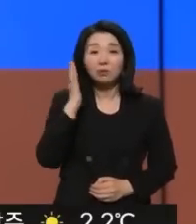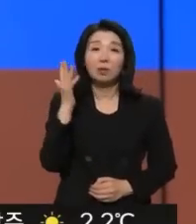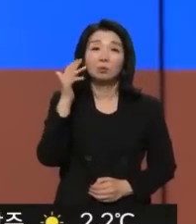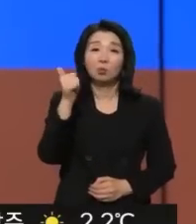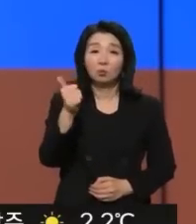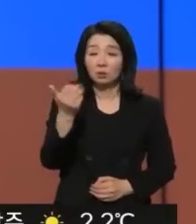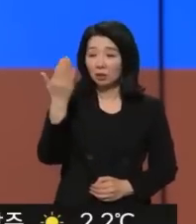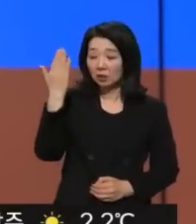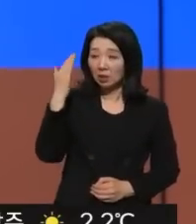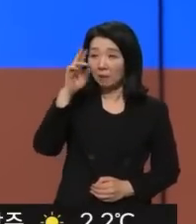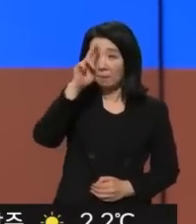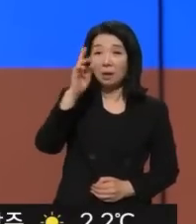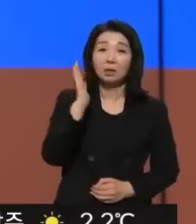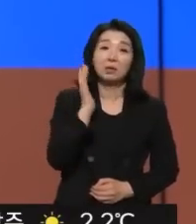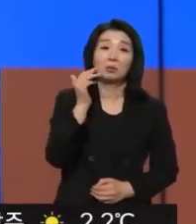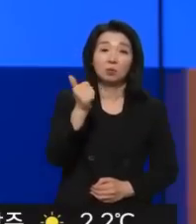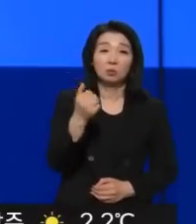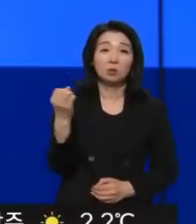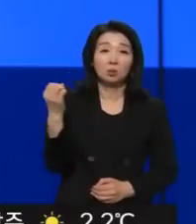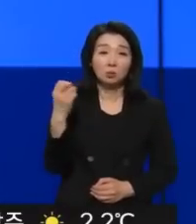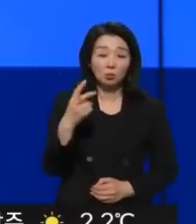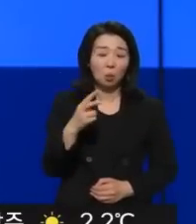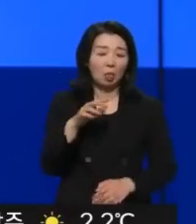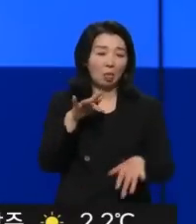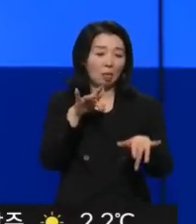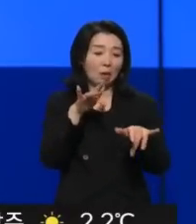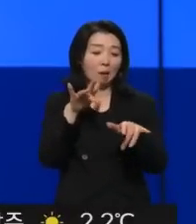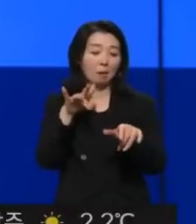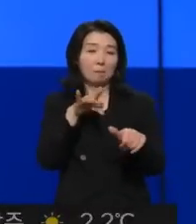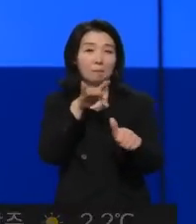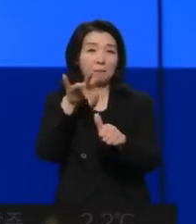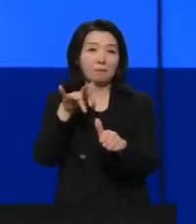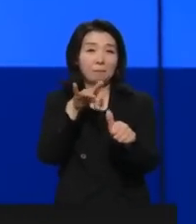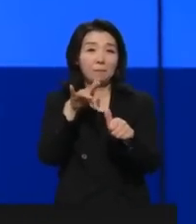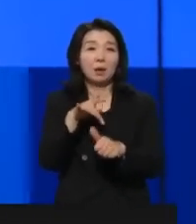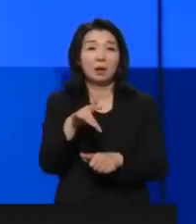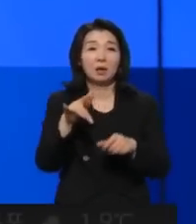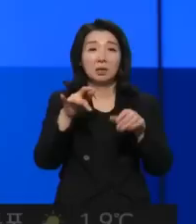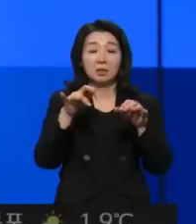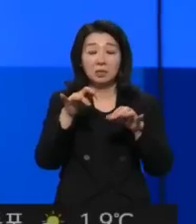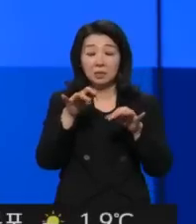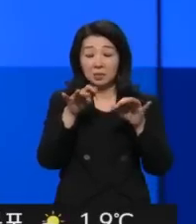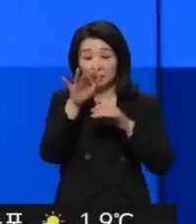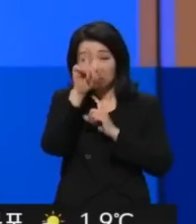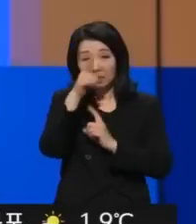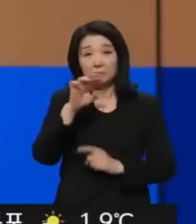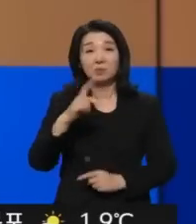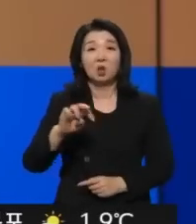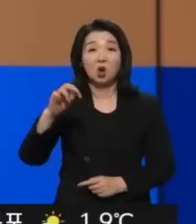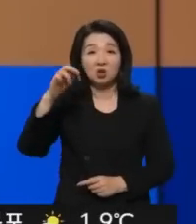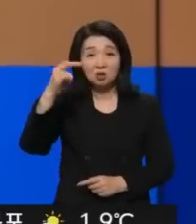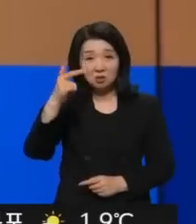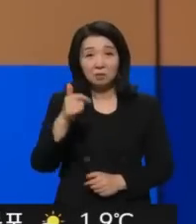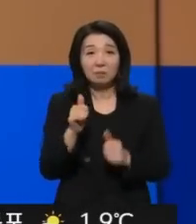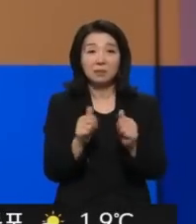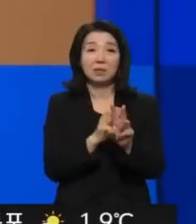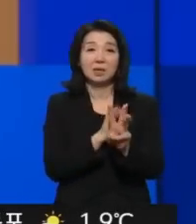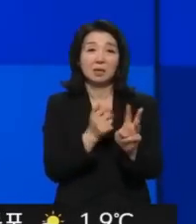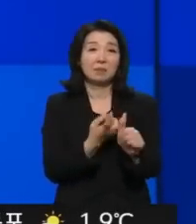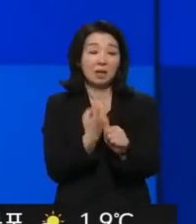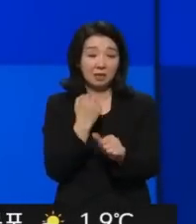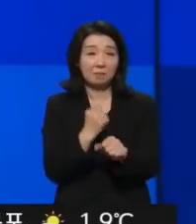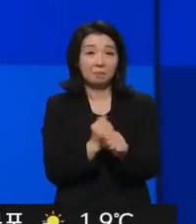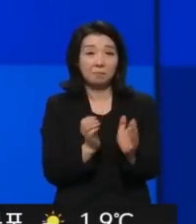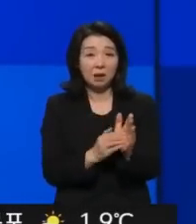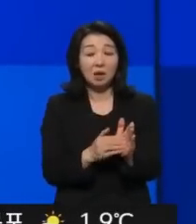전직 대통령 박근혜 씨 그리고 사법농단의 당사자였던 임성근 전 판사 3명에 대한 탄핵안이 통과가 됐는데요. 실제 탄핵이 된